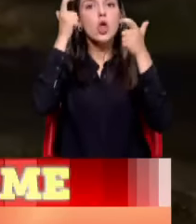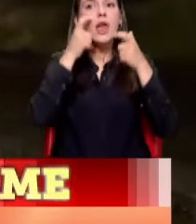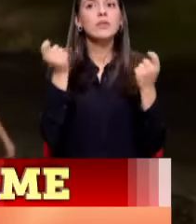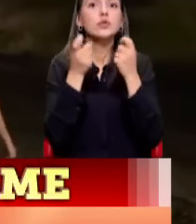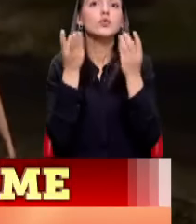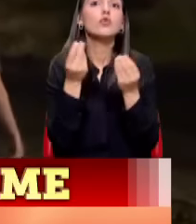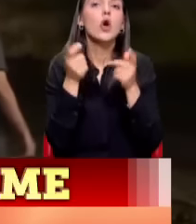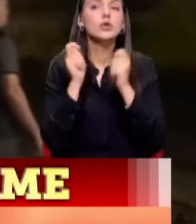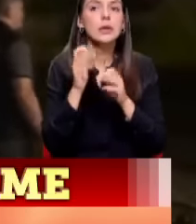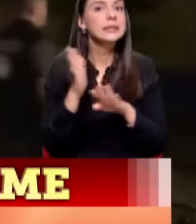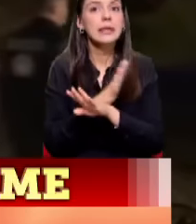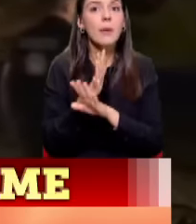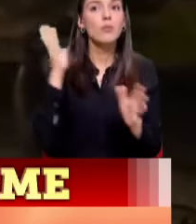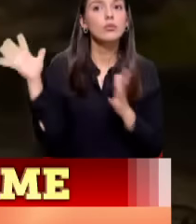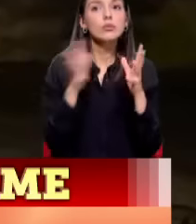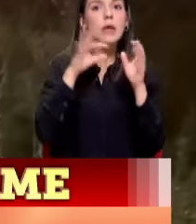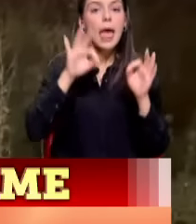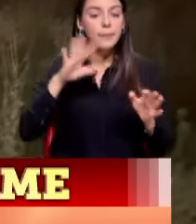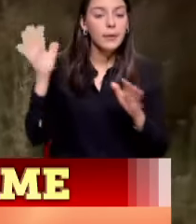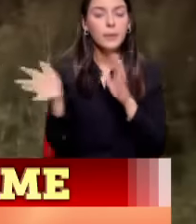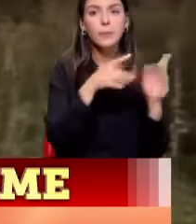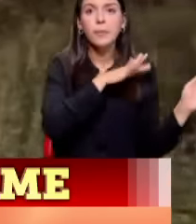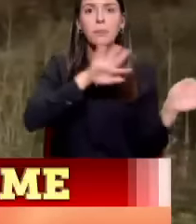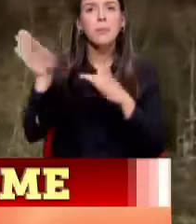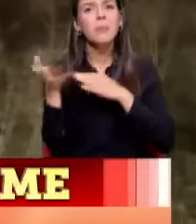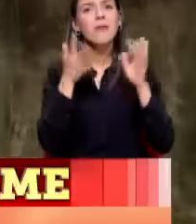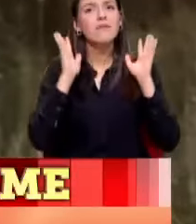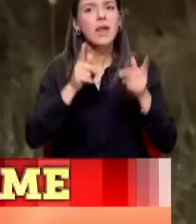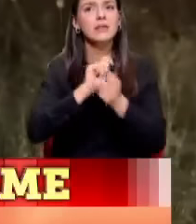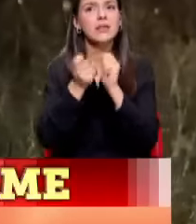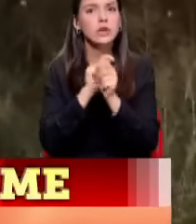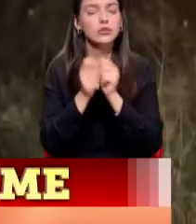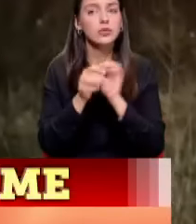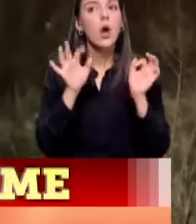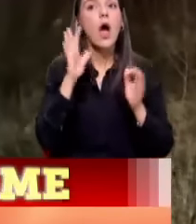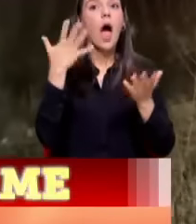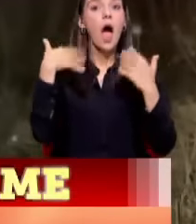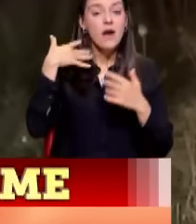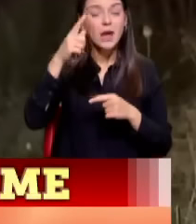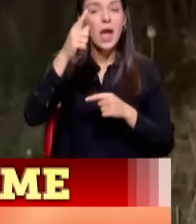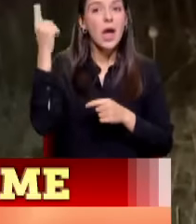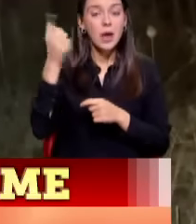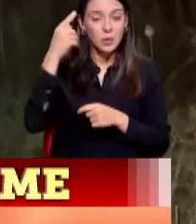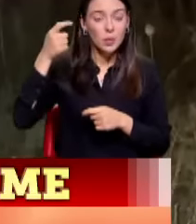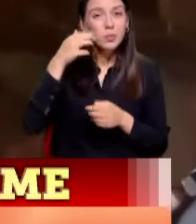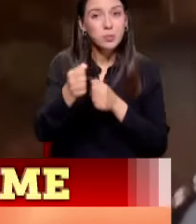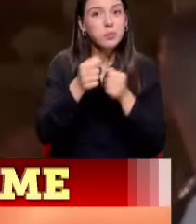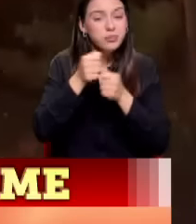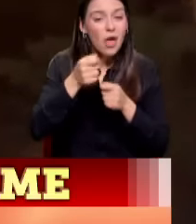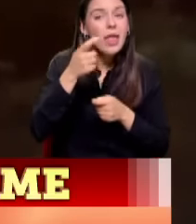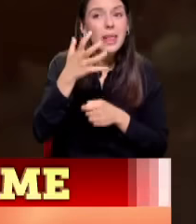zor çünkü rüzgar sürekli yön değiştiriyor. Çok geç olmadan özellikle havadan müdahalenin güçlendirilmesi